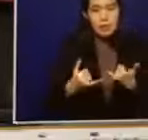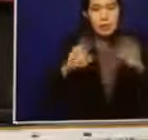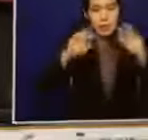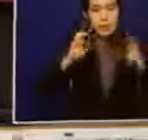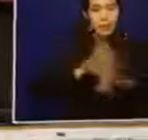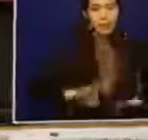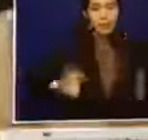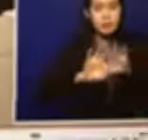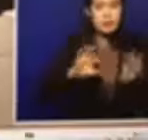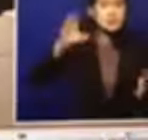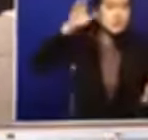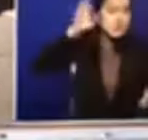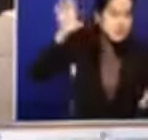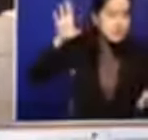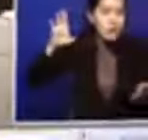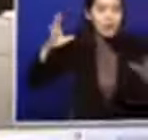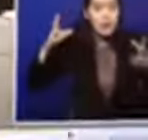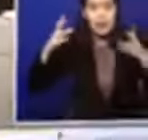ครับ